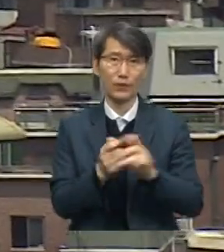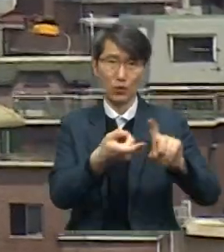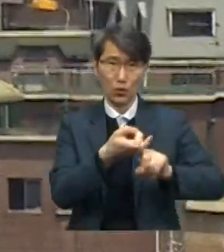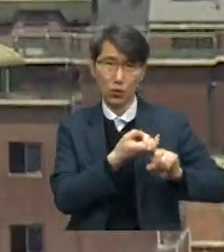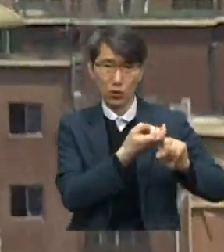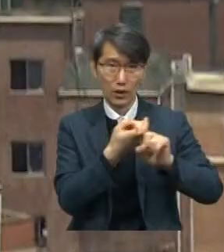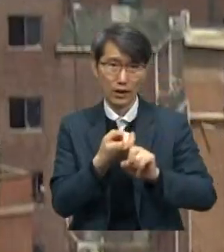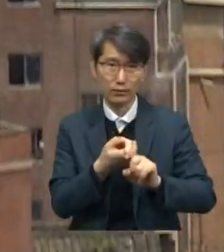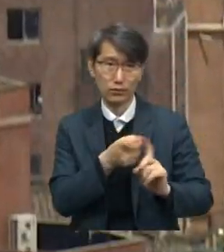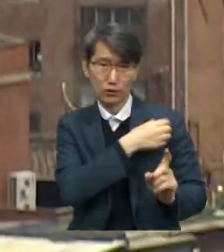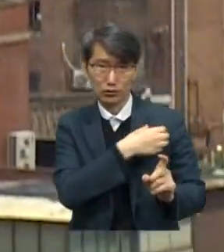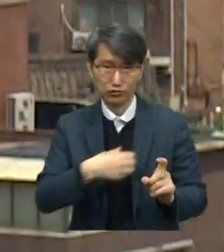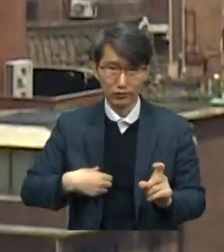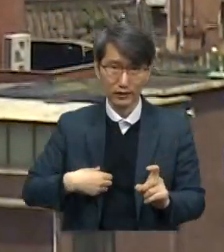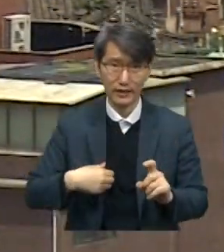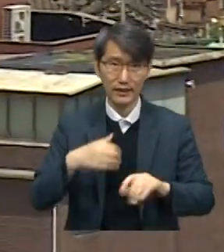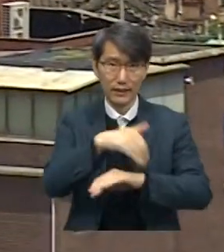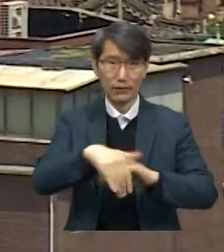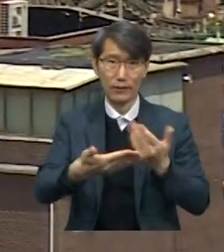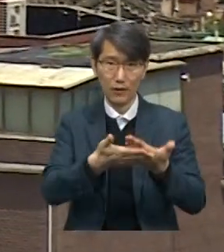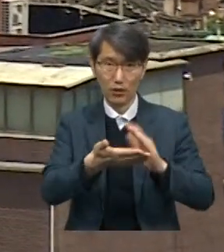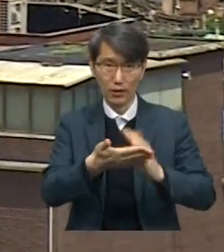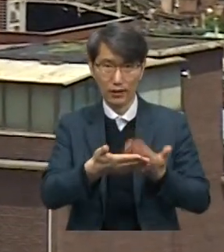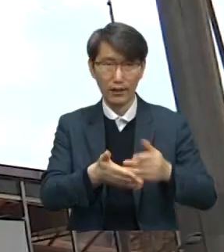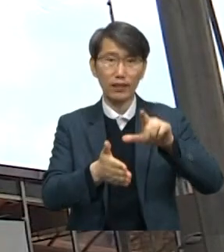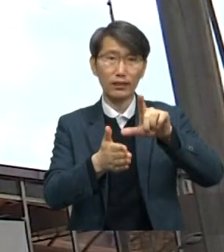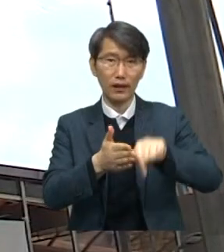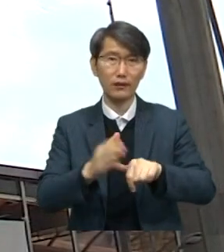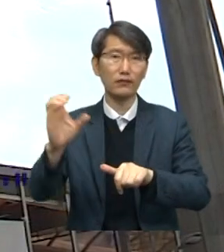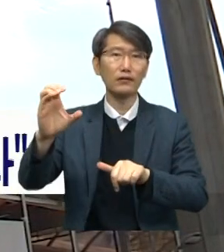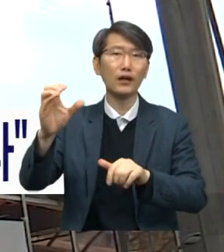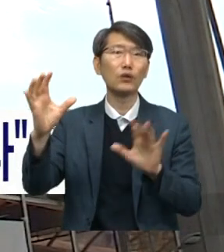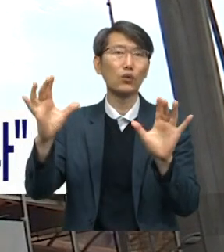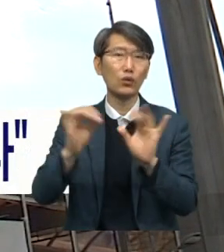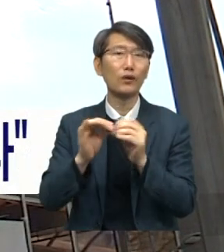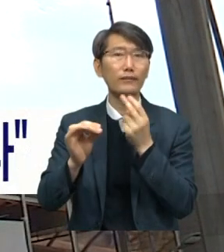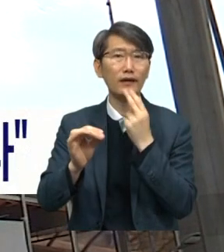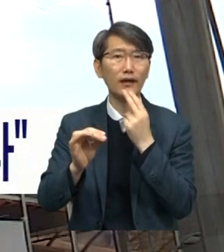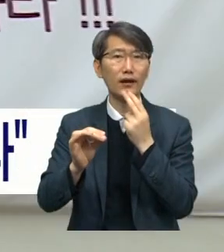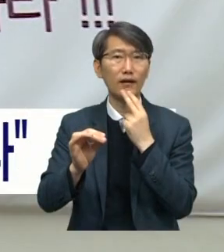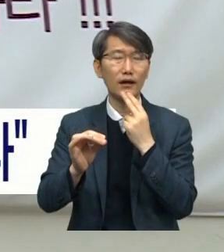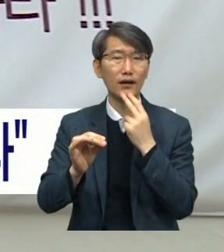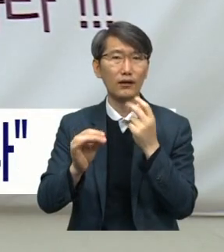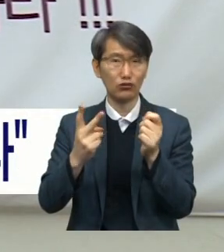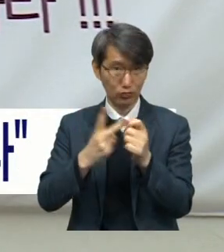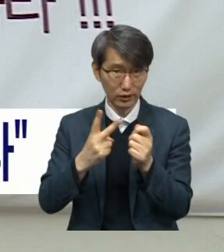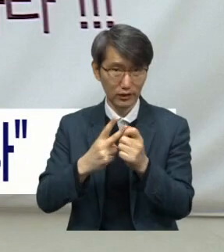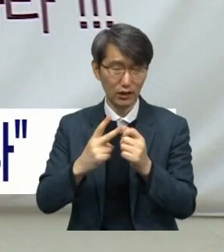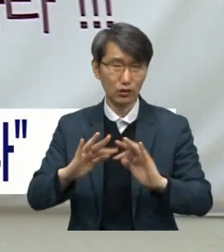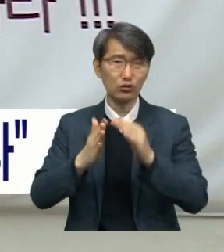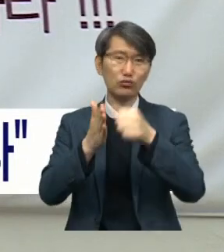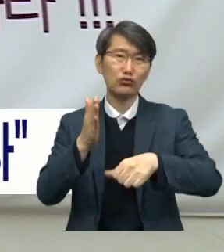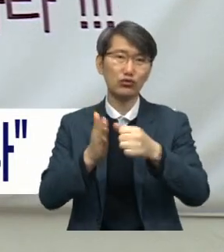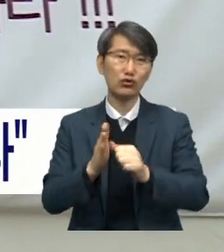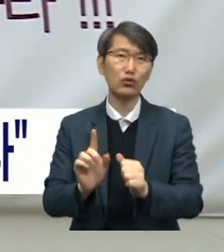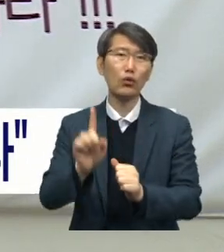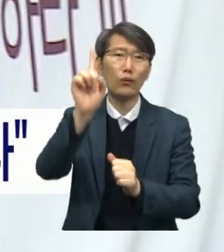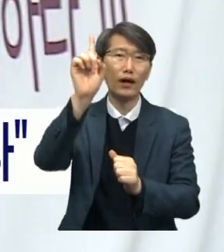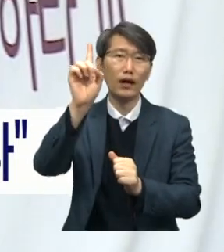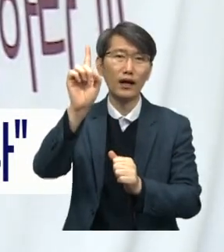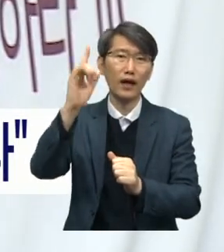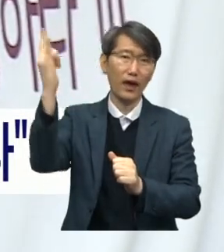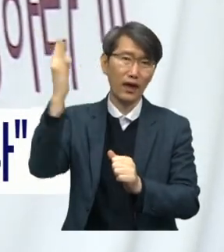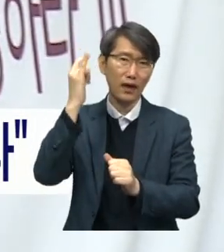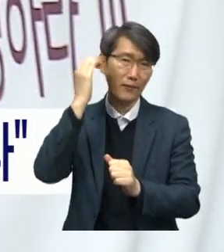서대문 구청이 사업계획 변경 과정에서 성당 측에 동의를 얻지 않았고 건축물 높이 등으로 인해